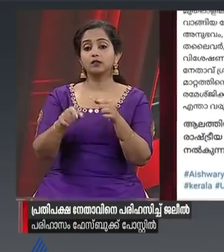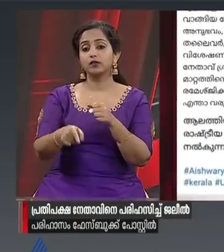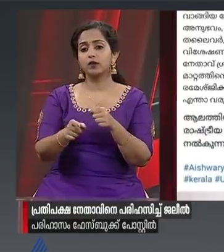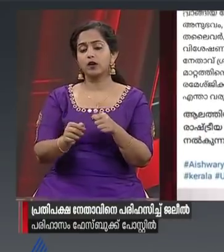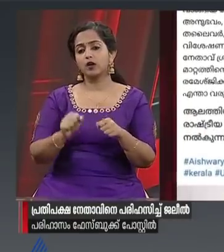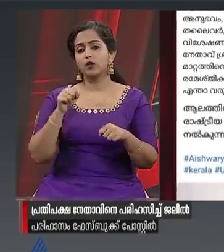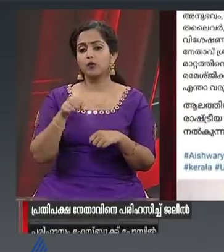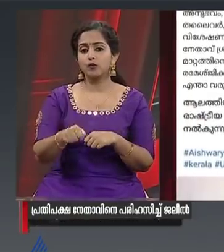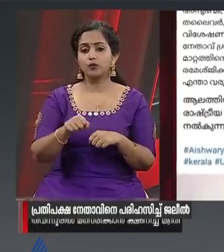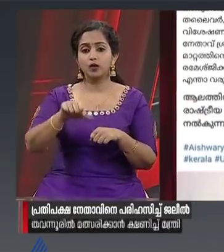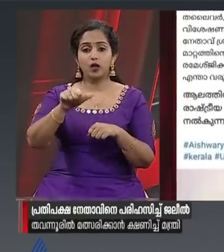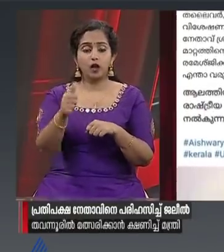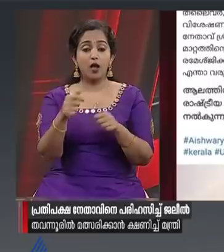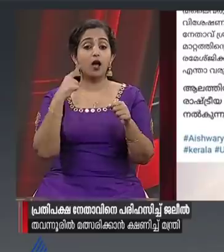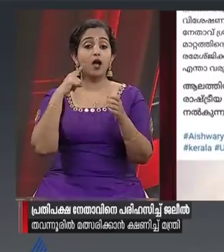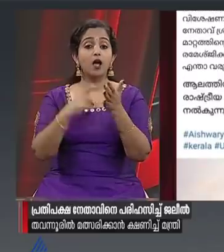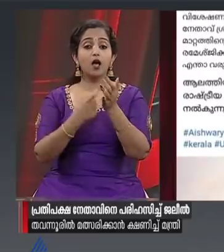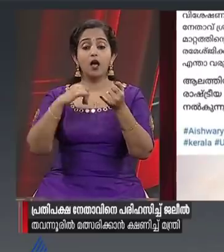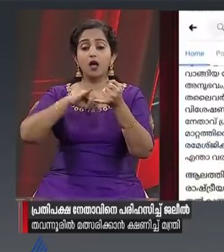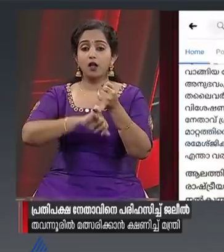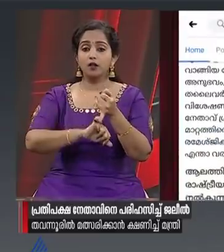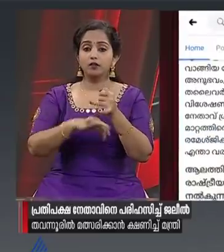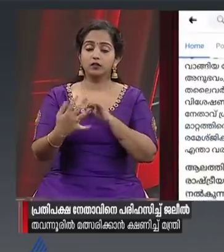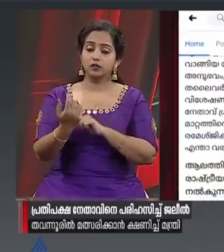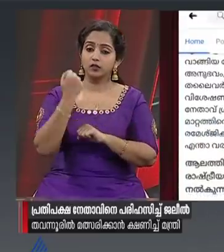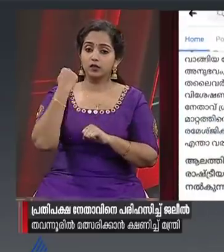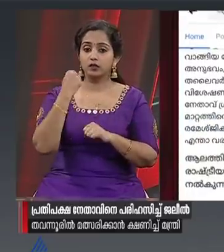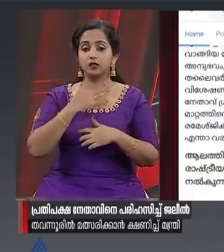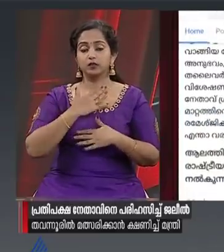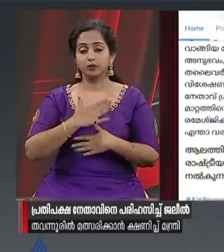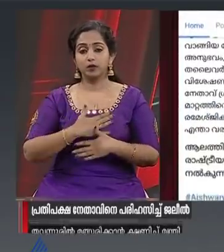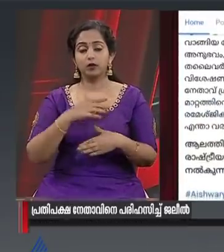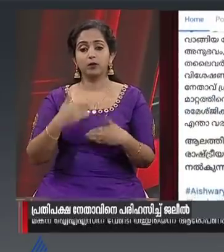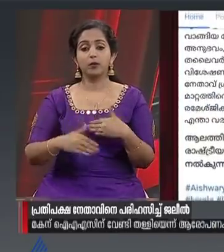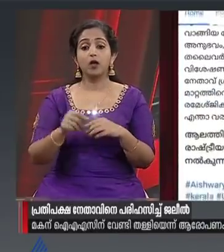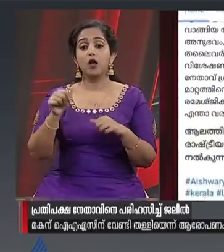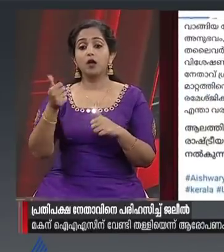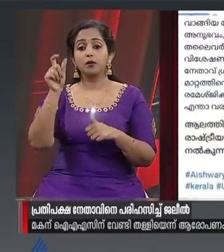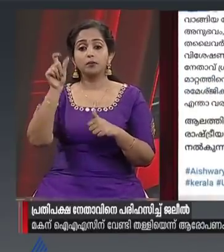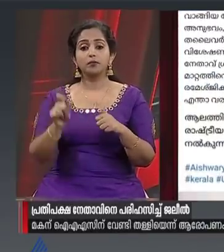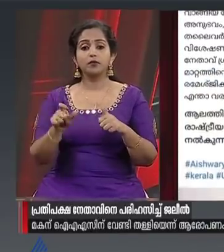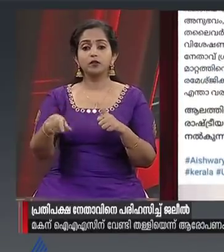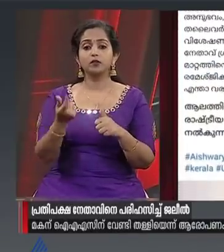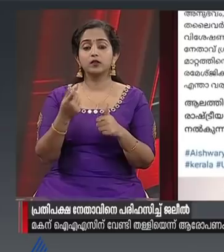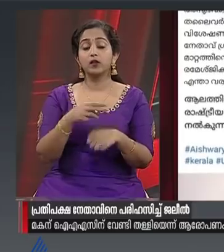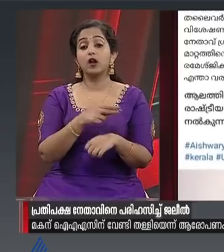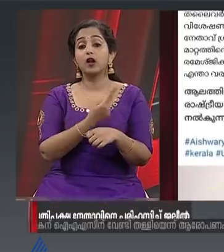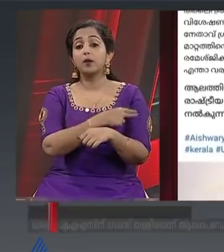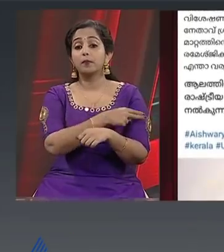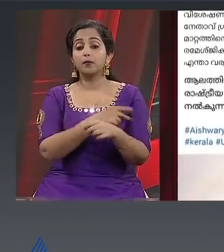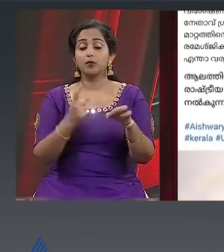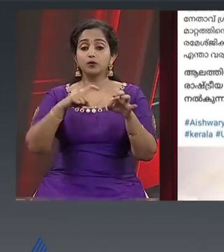വന്നെന്നും മറ്റൊരു മകന്റെ മെഡിക്കൽ PG അഡ്മിഷനു വേണ്ടി ബാർ മുതലാളിമാരിൽ നിന്നും 1 കോടി വാങ്ങിയെന്നുമാണ് പോസ്റ്റിലെ